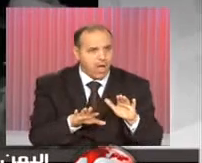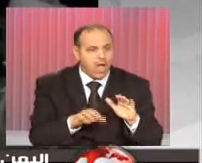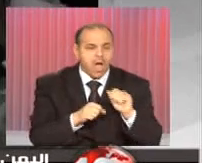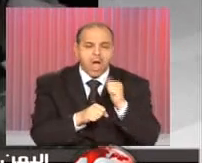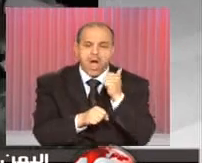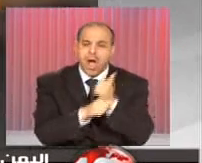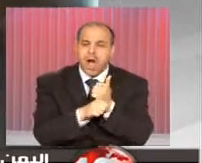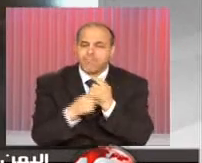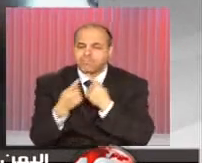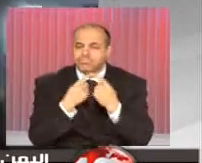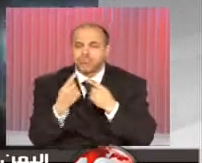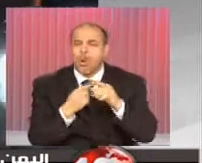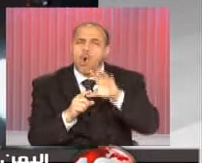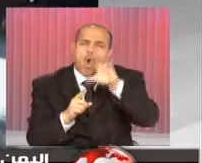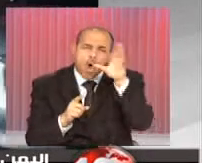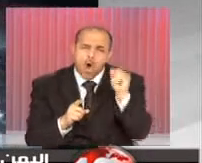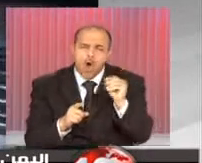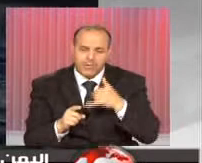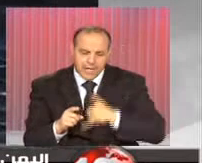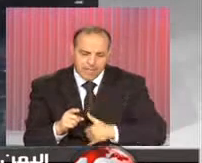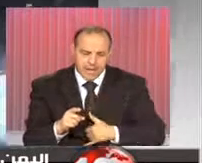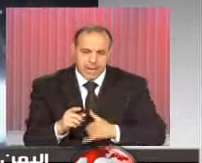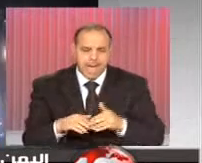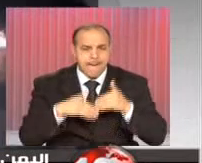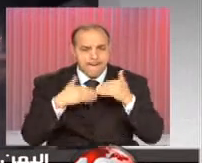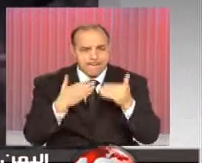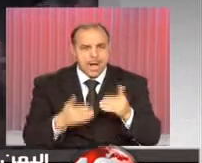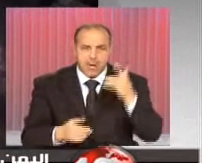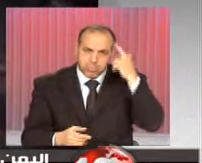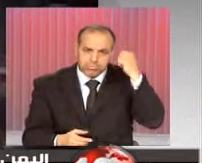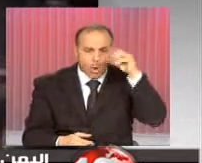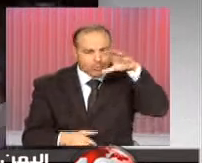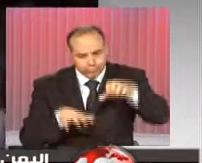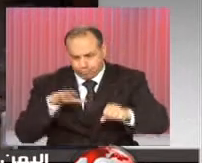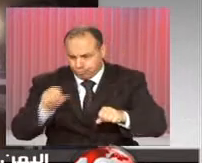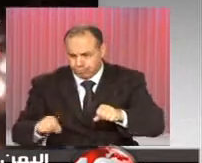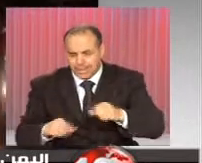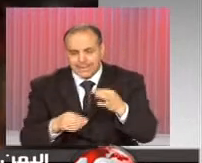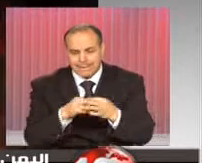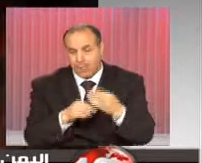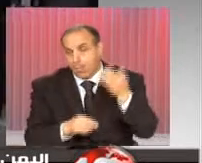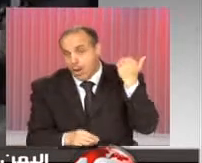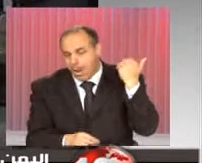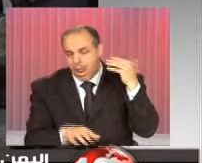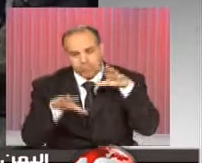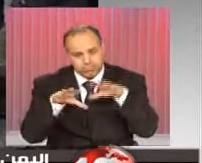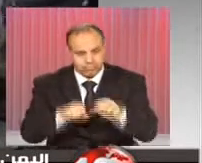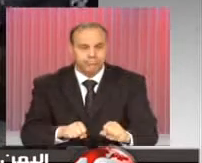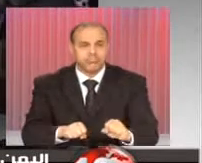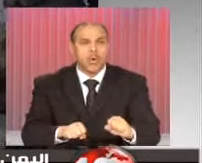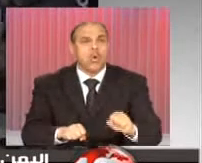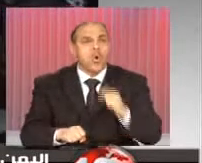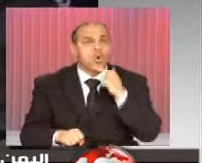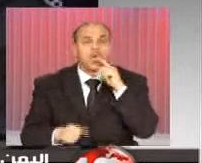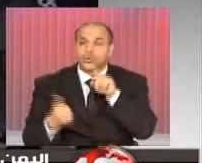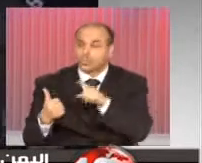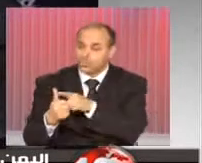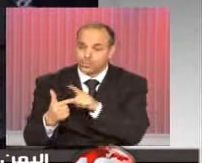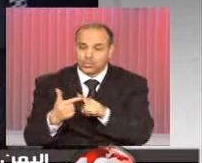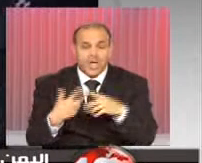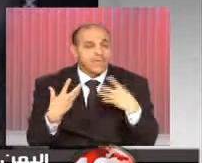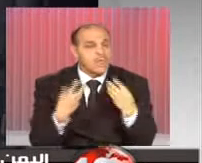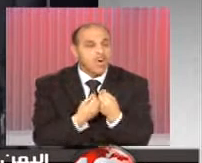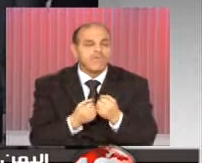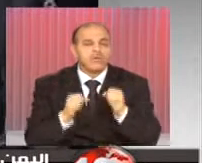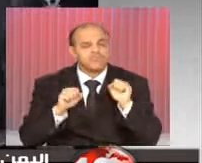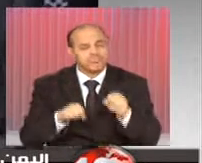من الحوار الوطني وأخرى أبرمت بعد أن سيطر الحوثيون على صنعاء في سبتمبر الماضي ستكونن الأساس لأي توافق